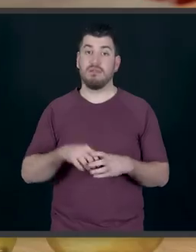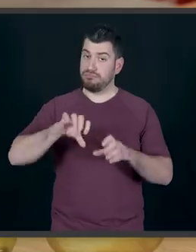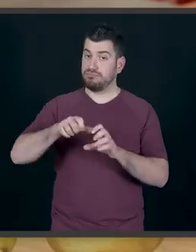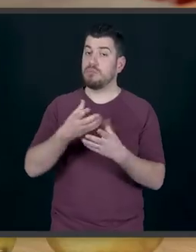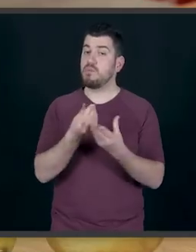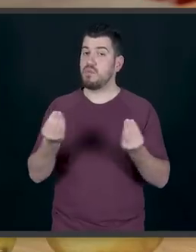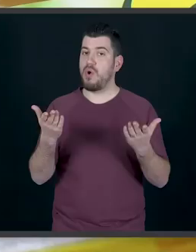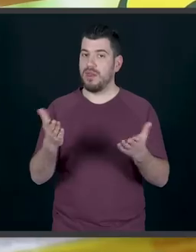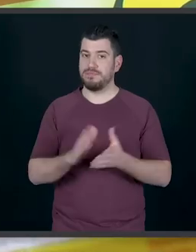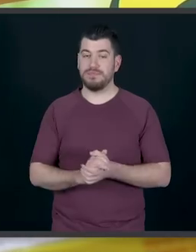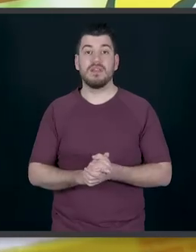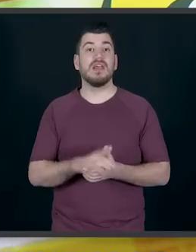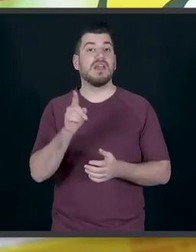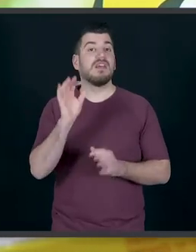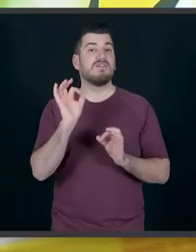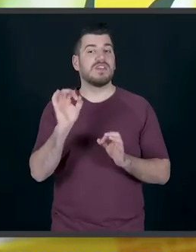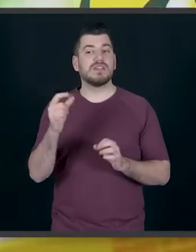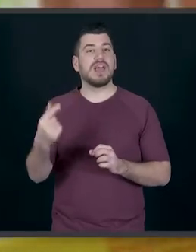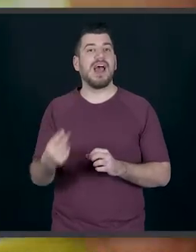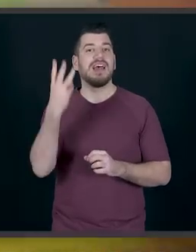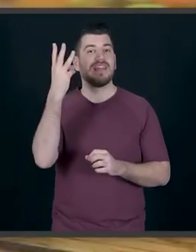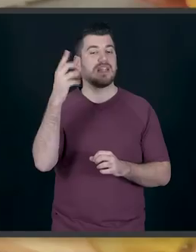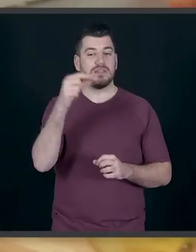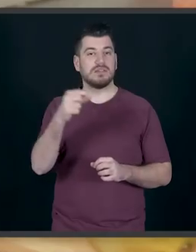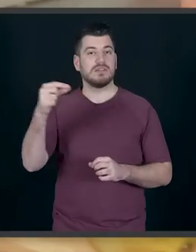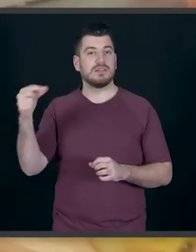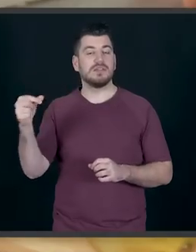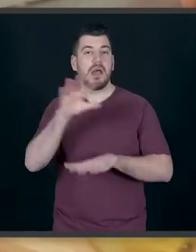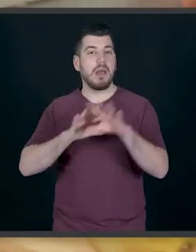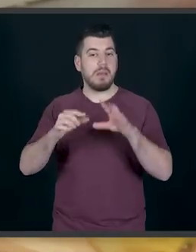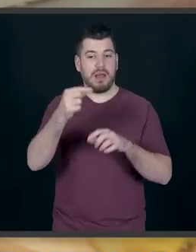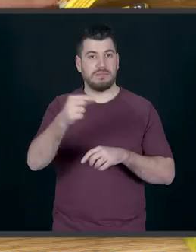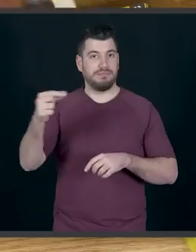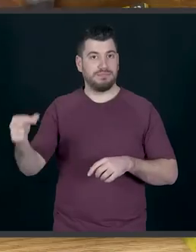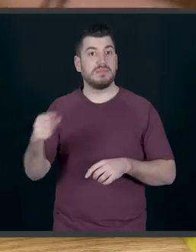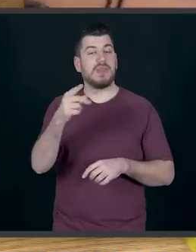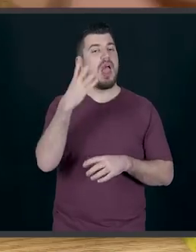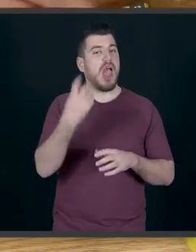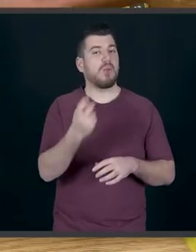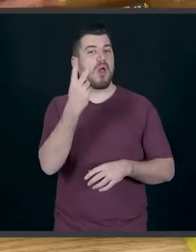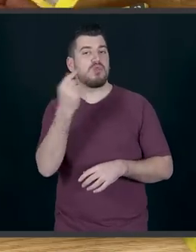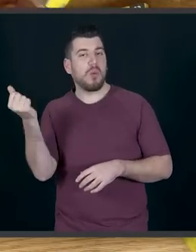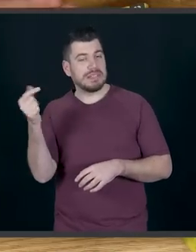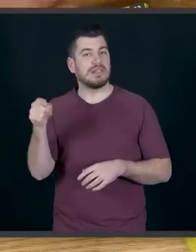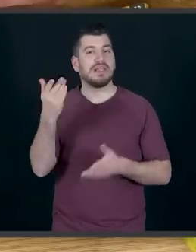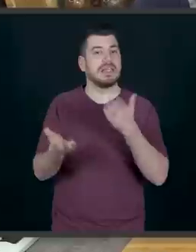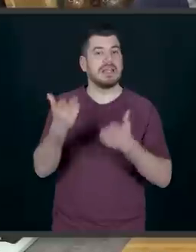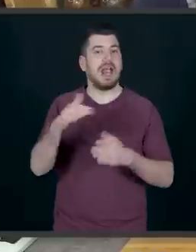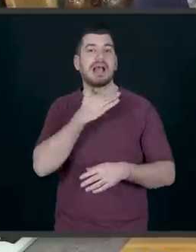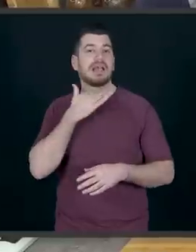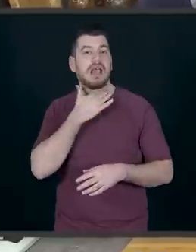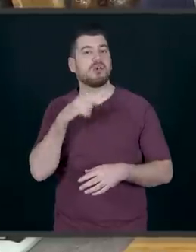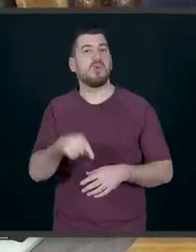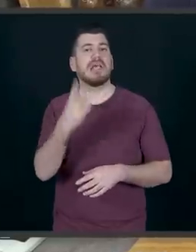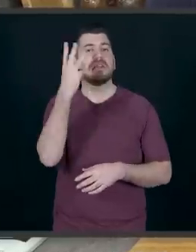Μπόλικο πιπέρι. Θα χρησιμοποιήσω 3 ζωμούς λαχανικών μάτζι. Ξαναλέω ότι έχουμε 2,5 κιλά κρέας, οπότε βάζοντας 3 ζωμούς